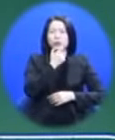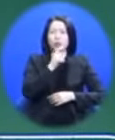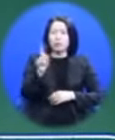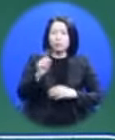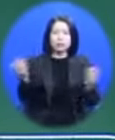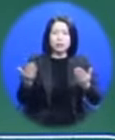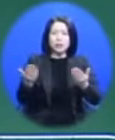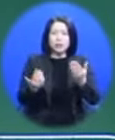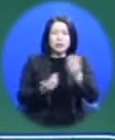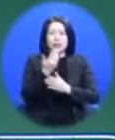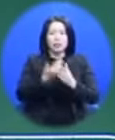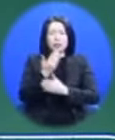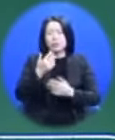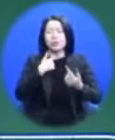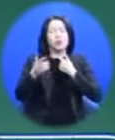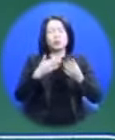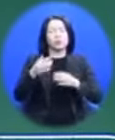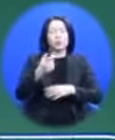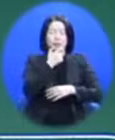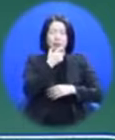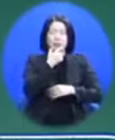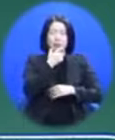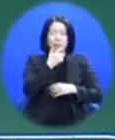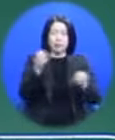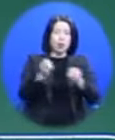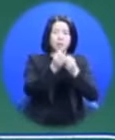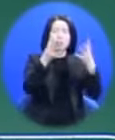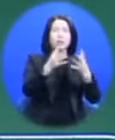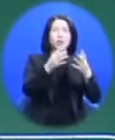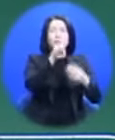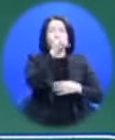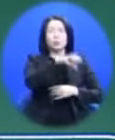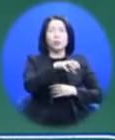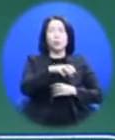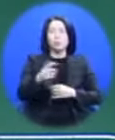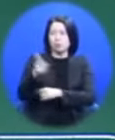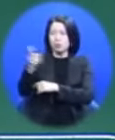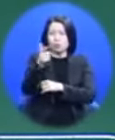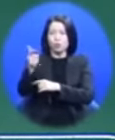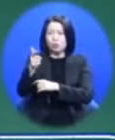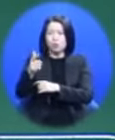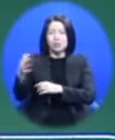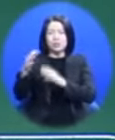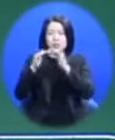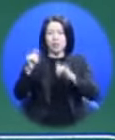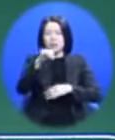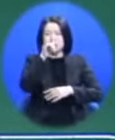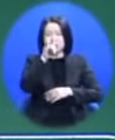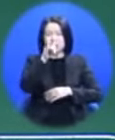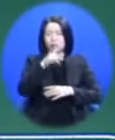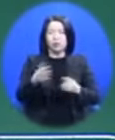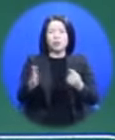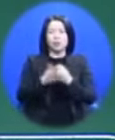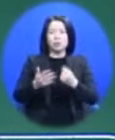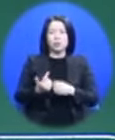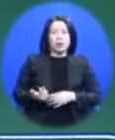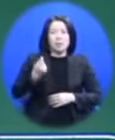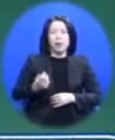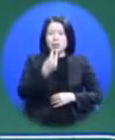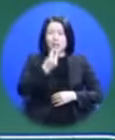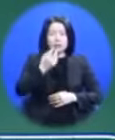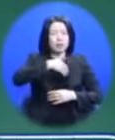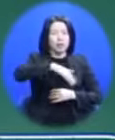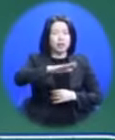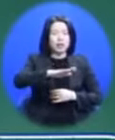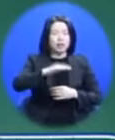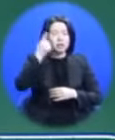일을 겪는 것도 싫었어요. 막 폭탄 테러가 일어난 지역이죠. 총을 들고 다니는 사람들도 있죠. 하여튼 빨리 살아서 돌아가야 되겠다.